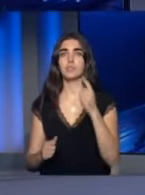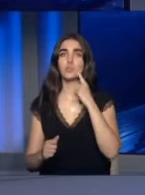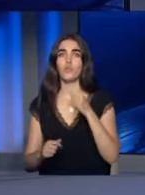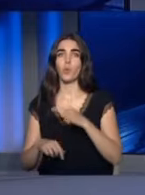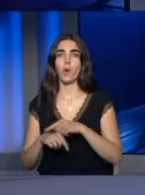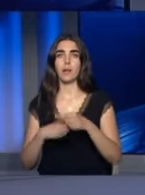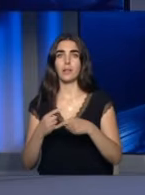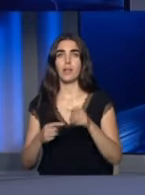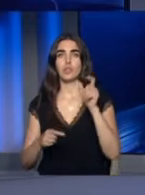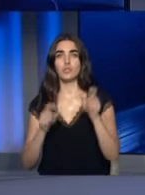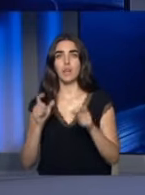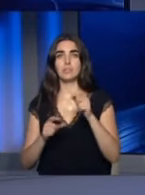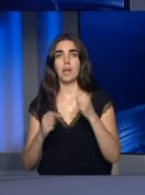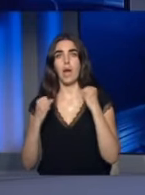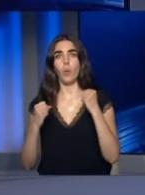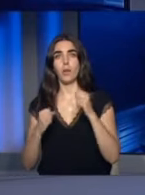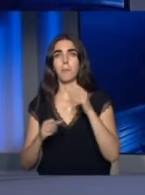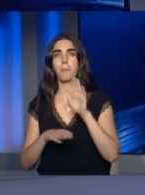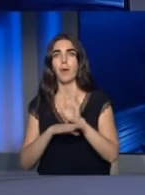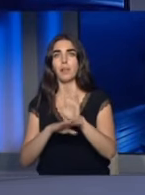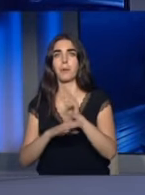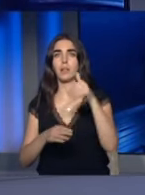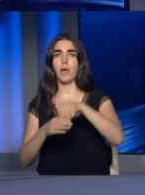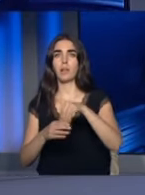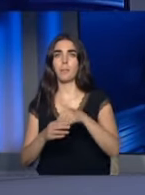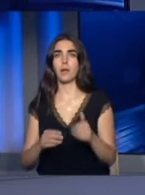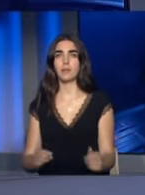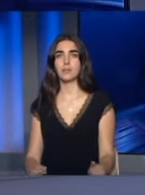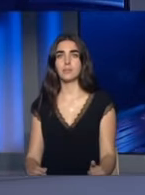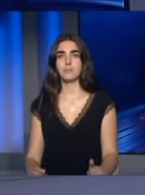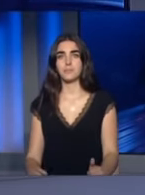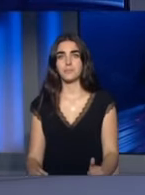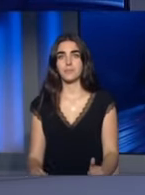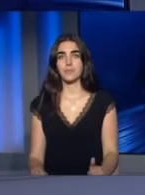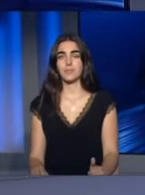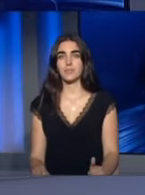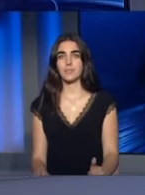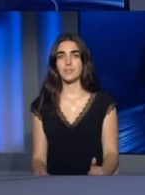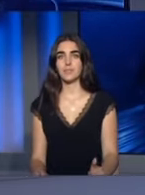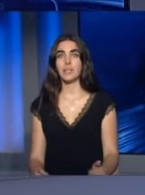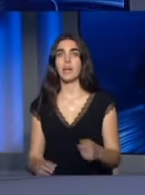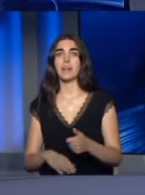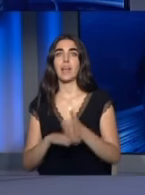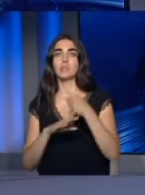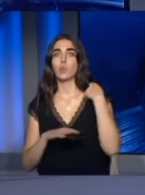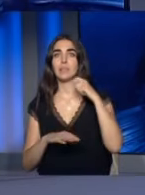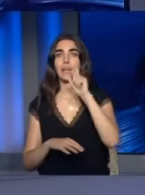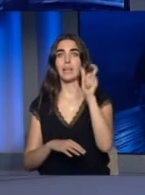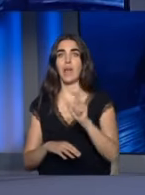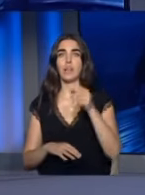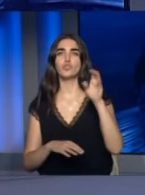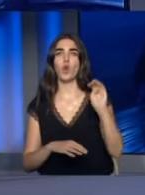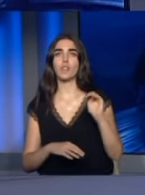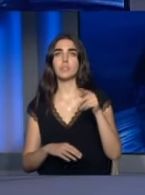الاصلاحيه تبحث عن شخصيات قويه لدخول المعترك الانتخابي رئيسه الوزراء الايطاليه جورجيا